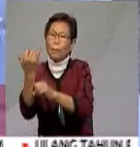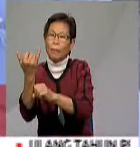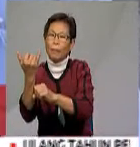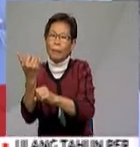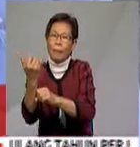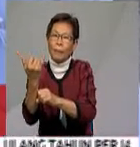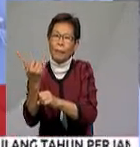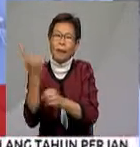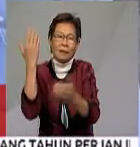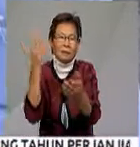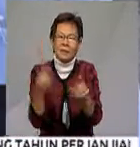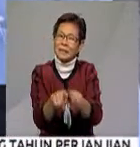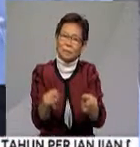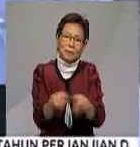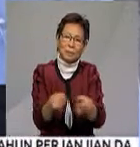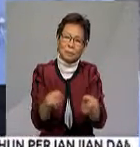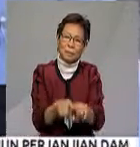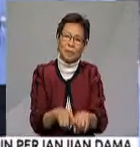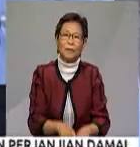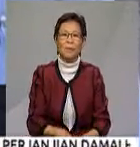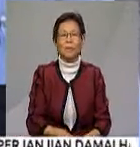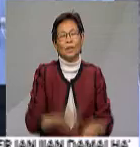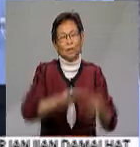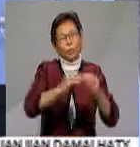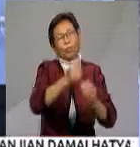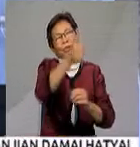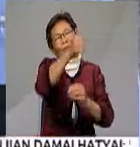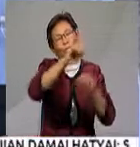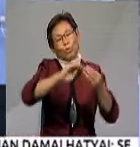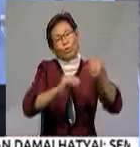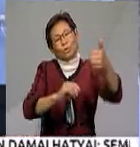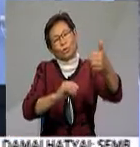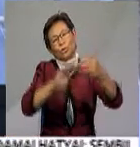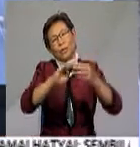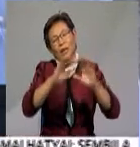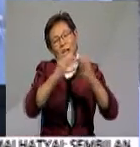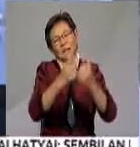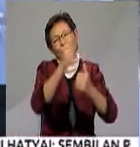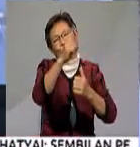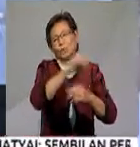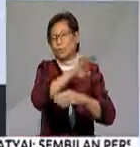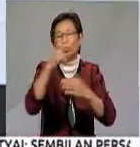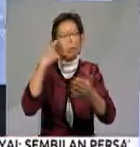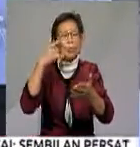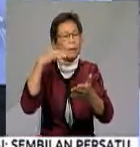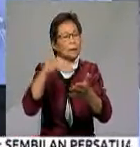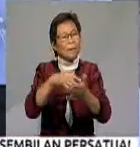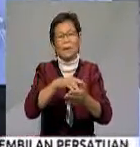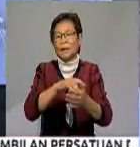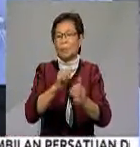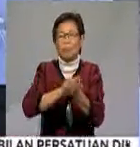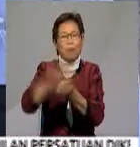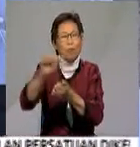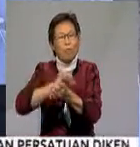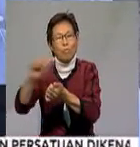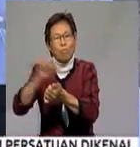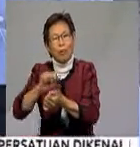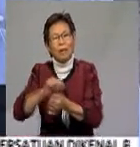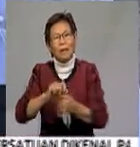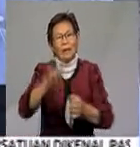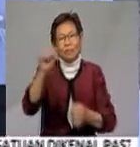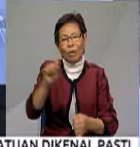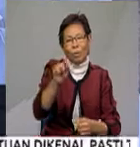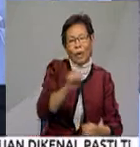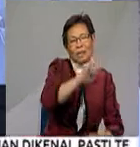semua sama aje. Aliran nombor 1, kelas nombor 1, mata pelajaran semua dia skor. Dia tanya jawi pun,